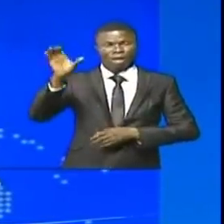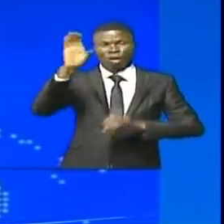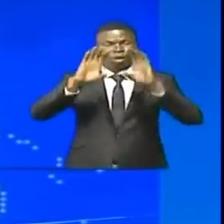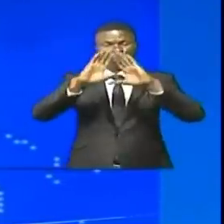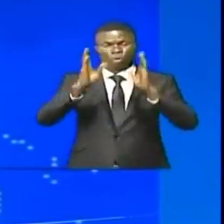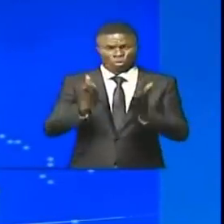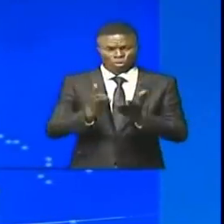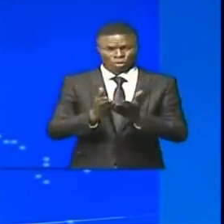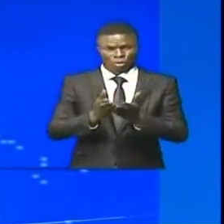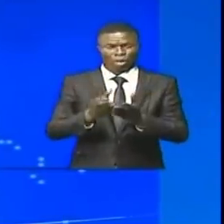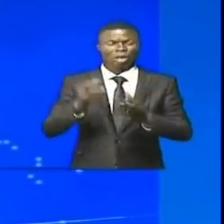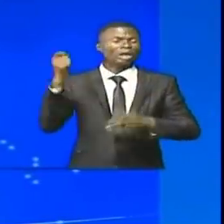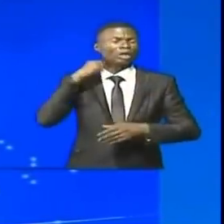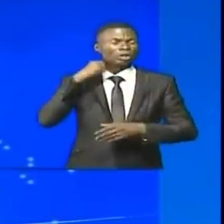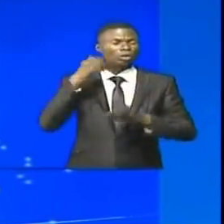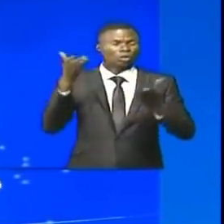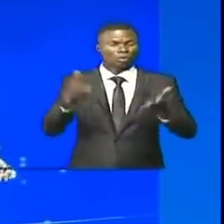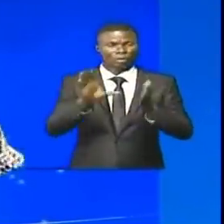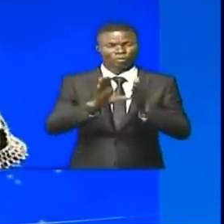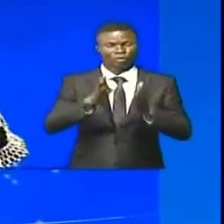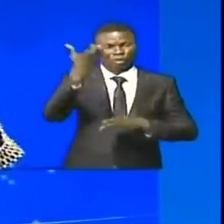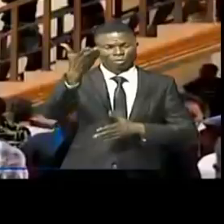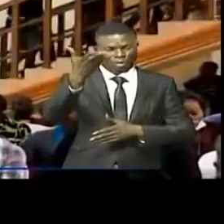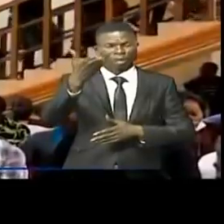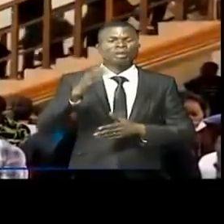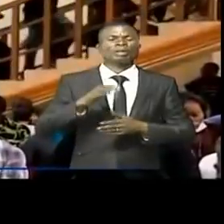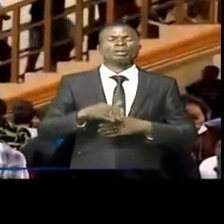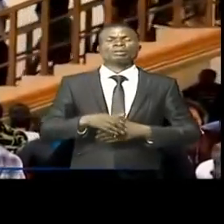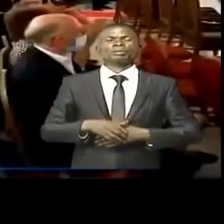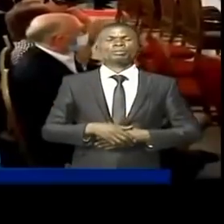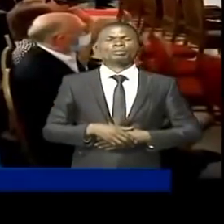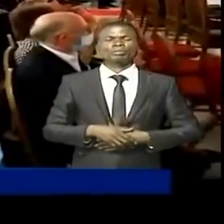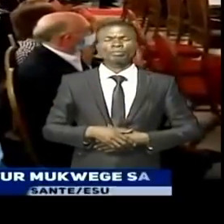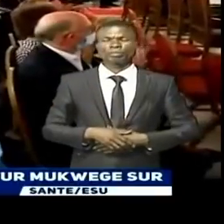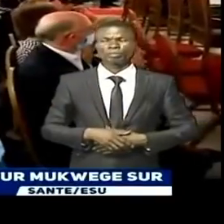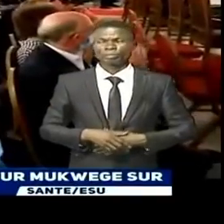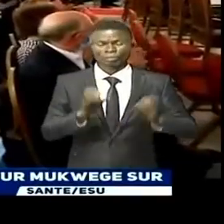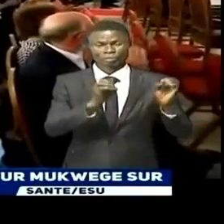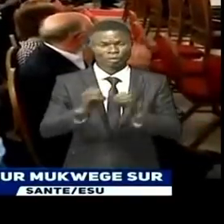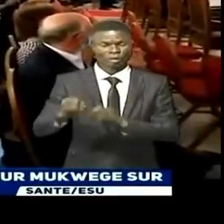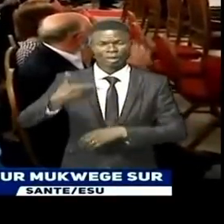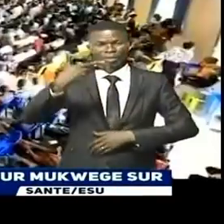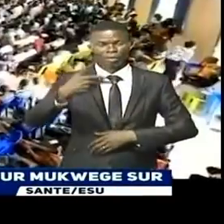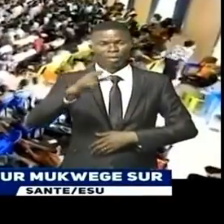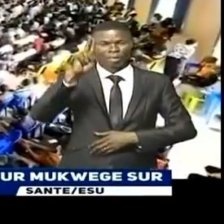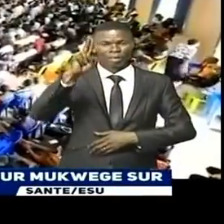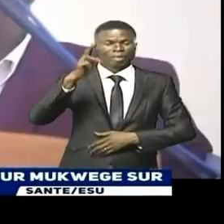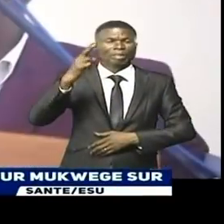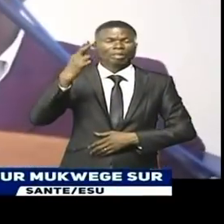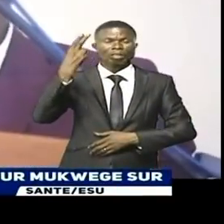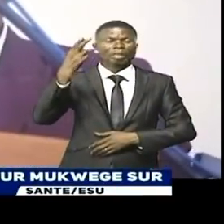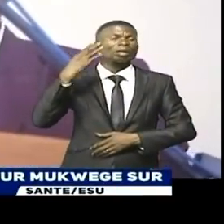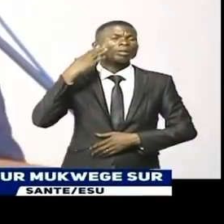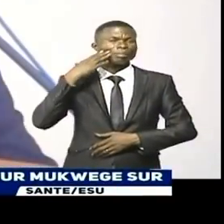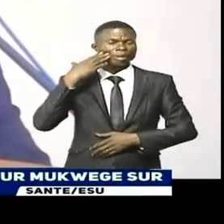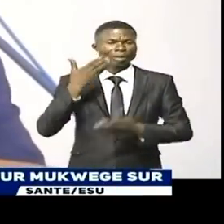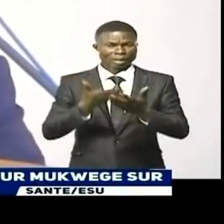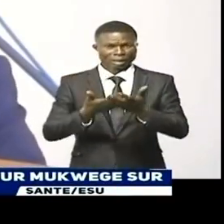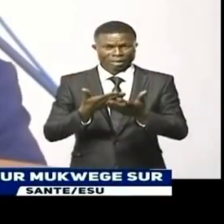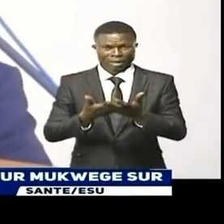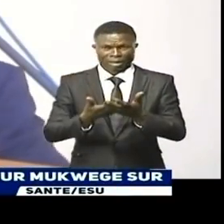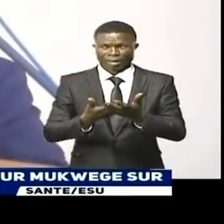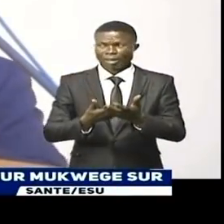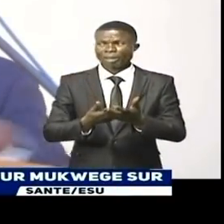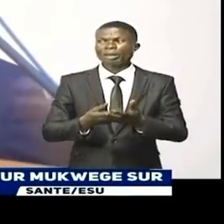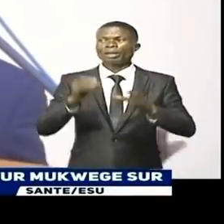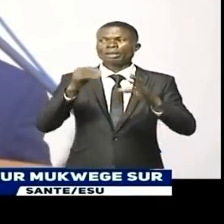et académique c'est au pantages de l'artane seligman cité de la chine a organisé ce mercredi 2 mars 2022 une conférence animée par le